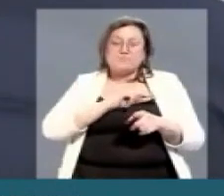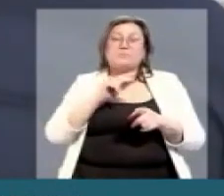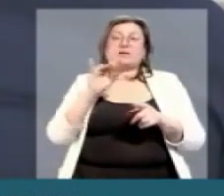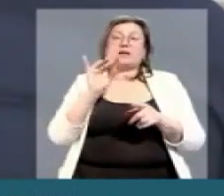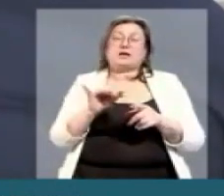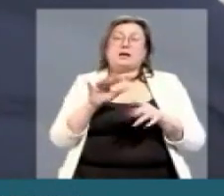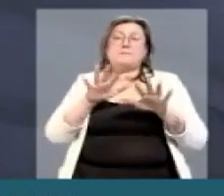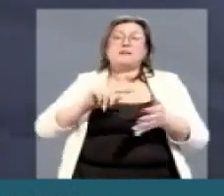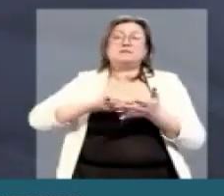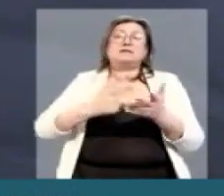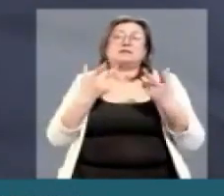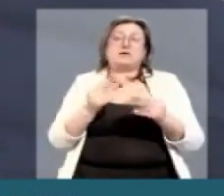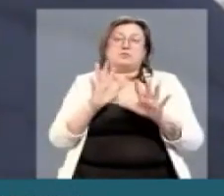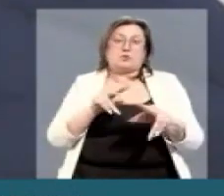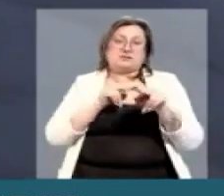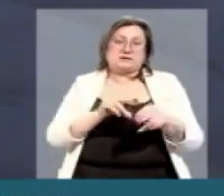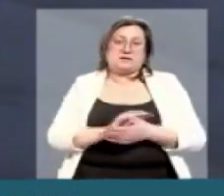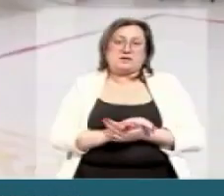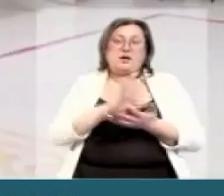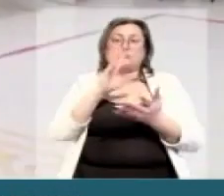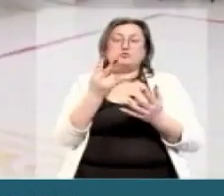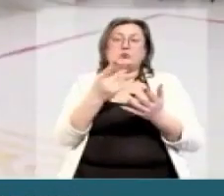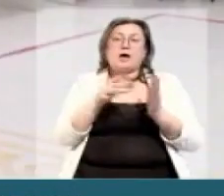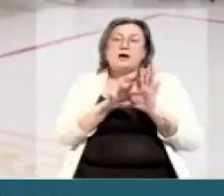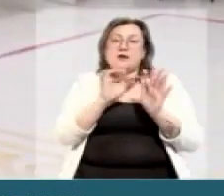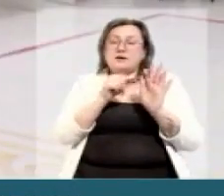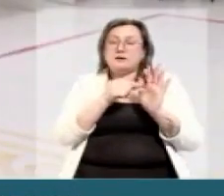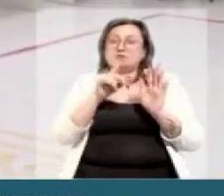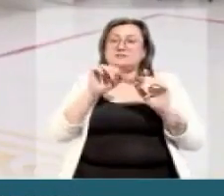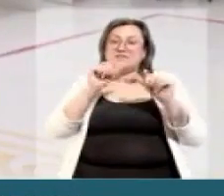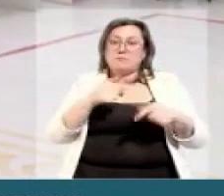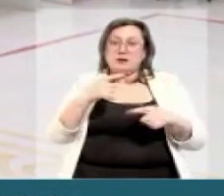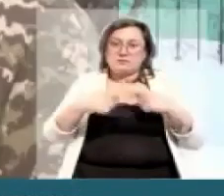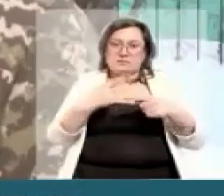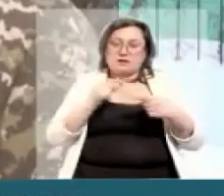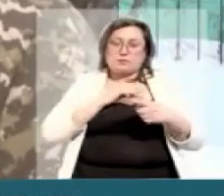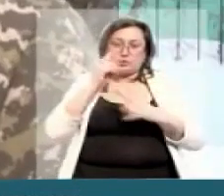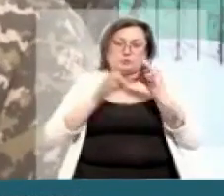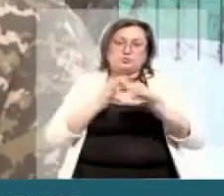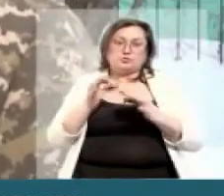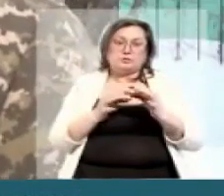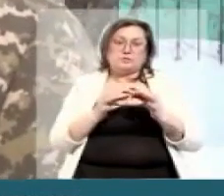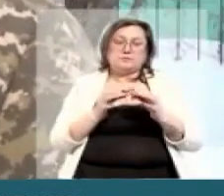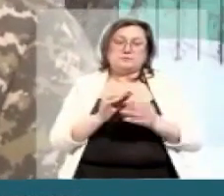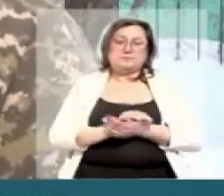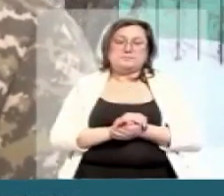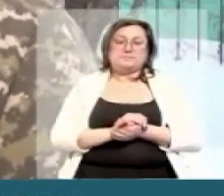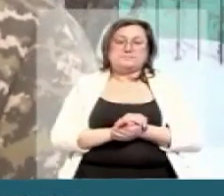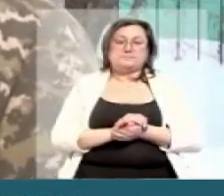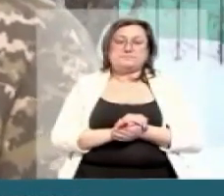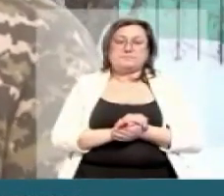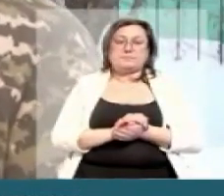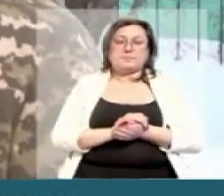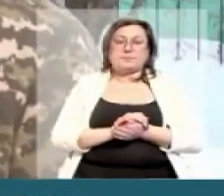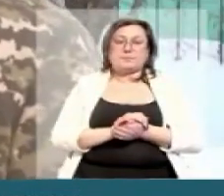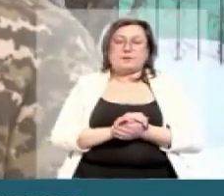Указать место где хотят произвести отстрел стоит отметить что система работает круглосуточно срок скажем